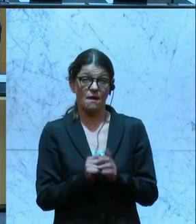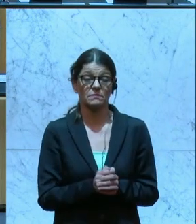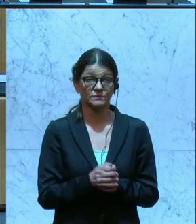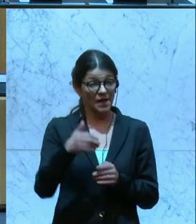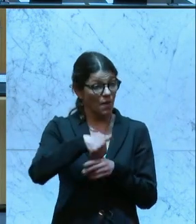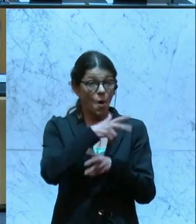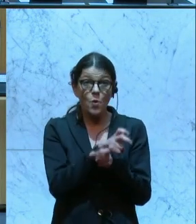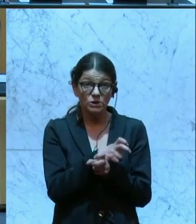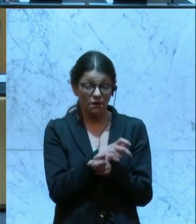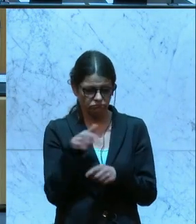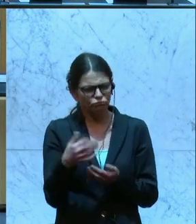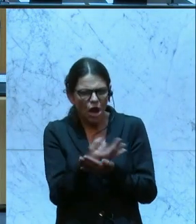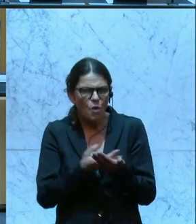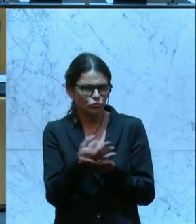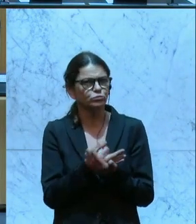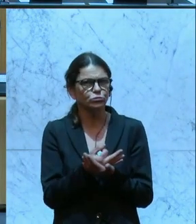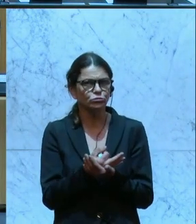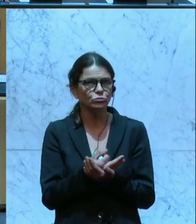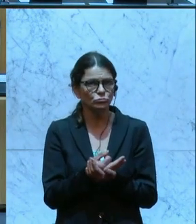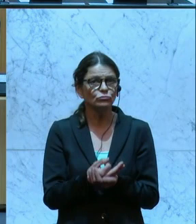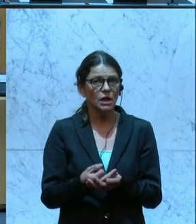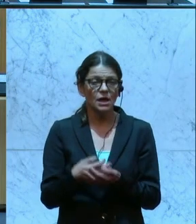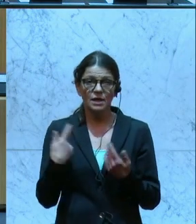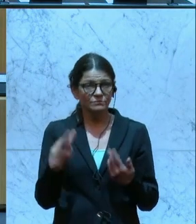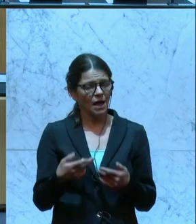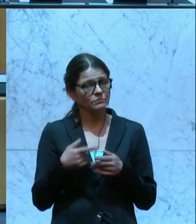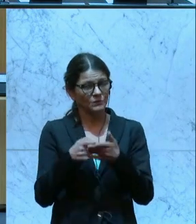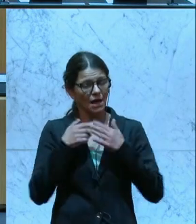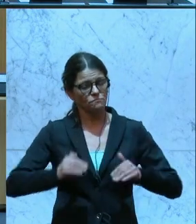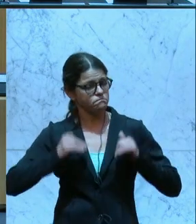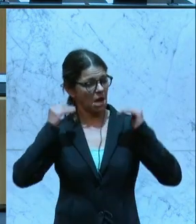Die SPÖ ist deswegen dagegen, weil sie glaubt, der Engpass könne so nicht gelöst werden.